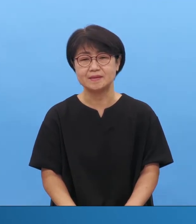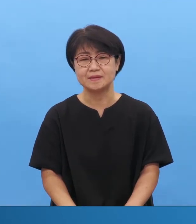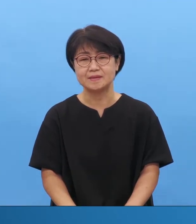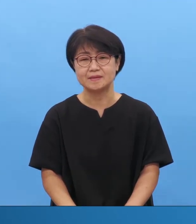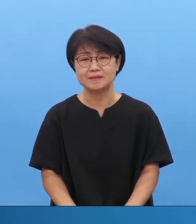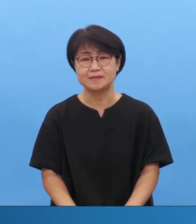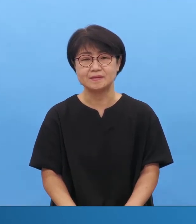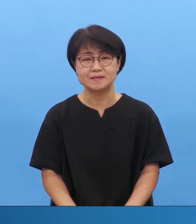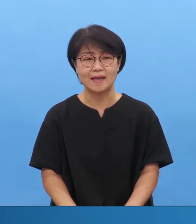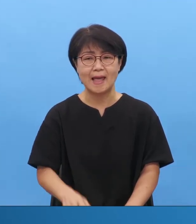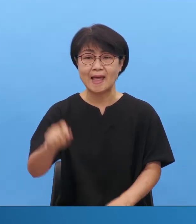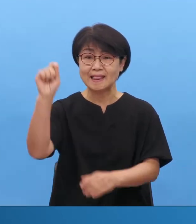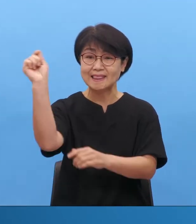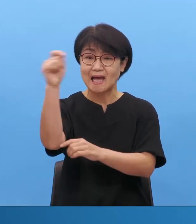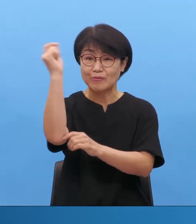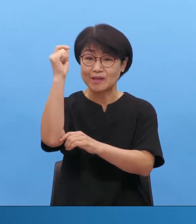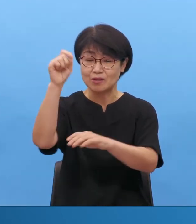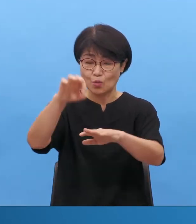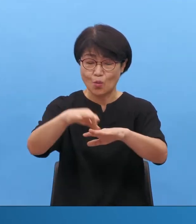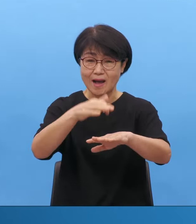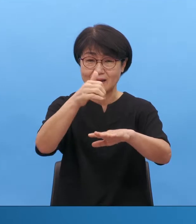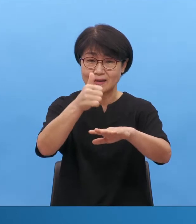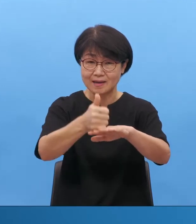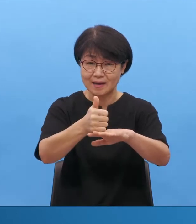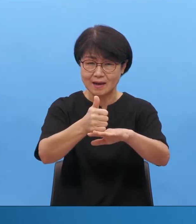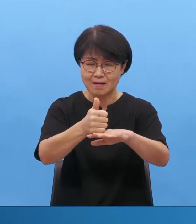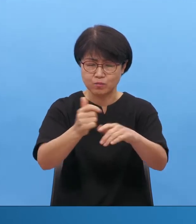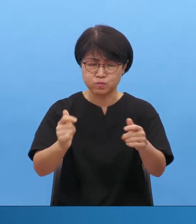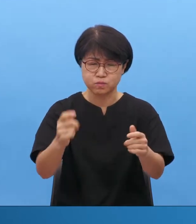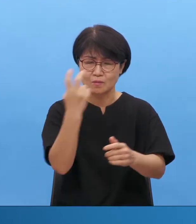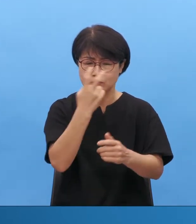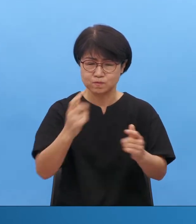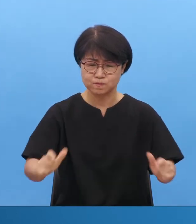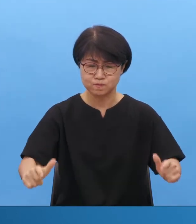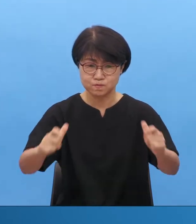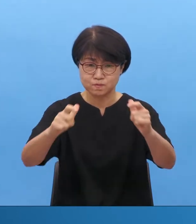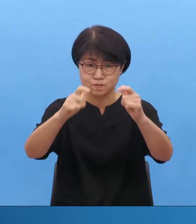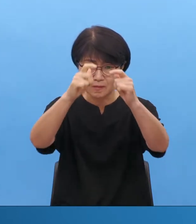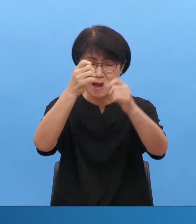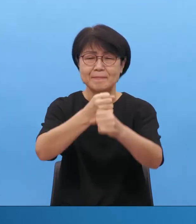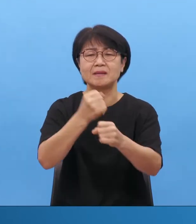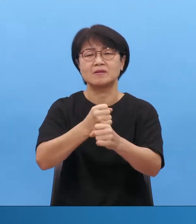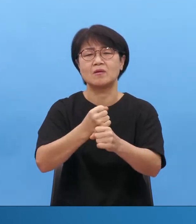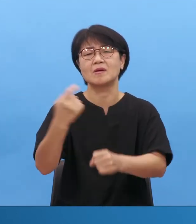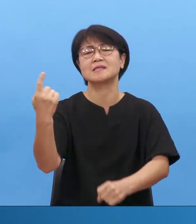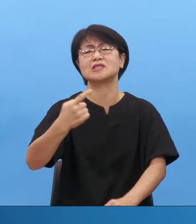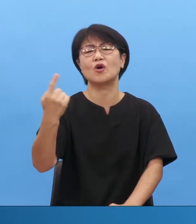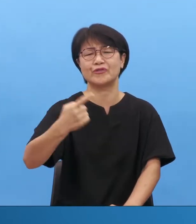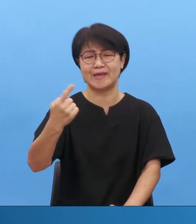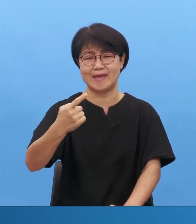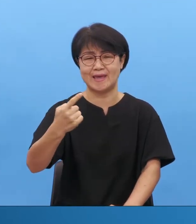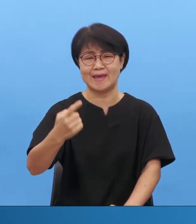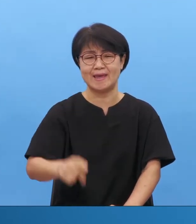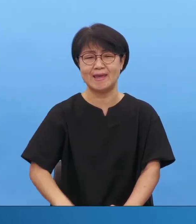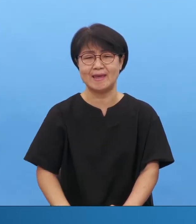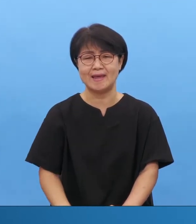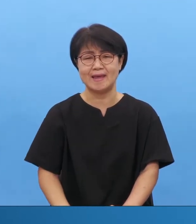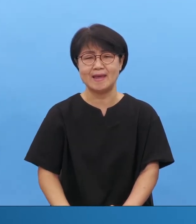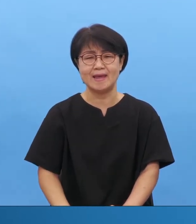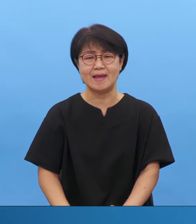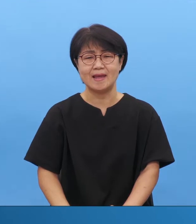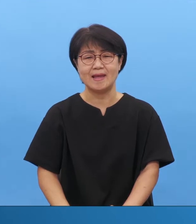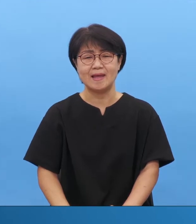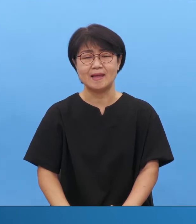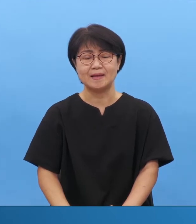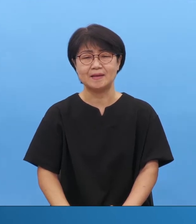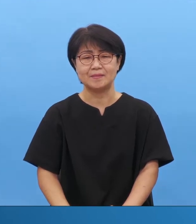1,000개를 만들었어요. David raised up 1,000 of these watchtowers. 아가서 4장 4절에 그래 되죠. And we see that in 그게